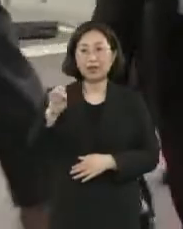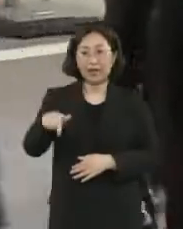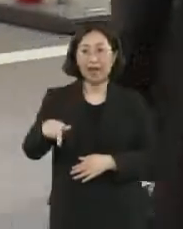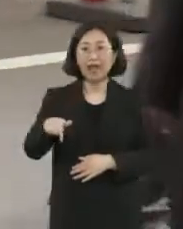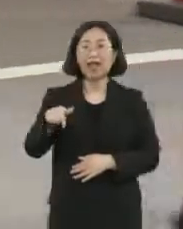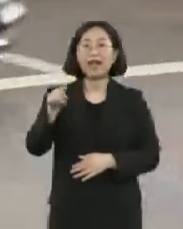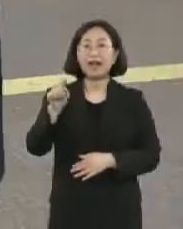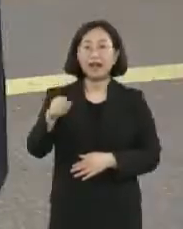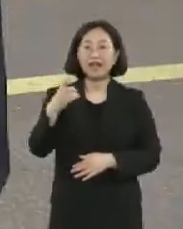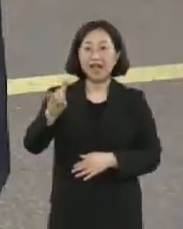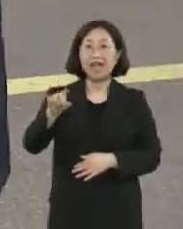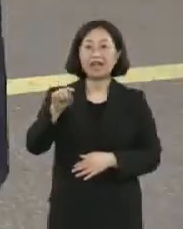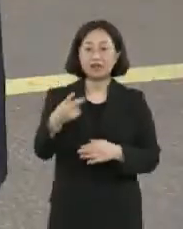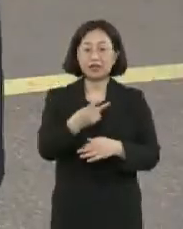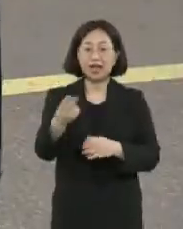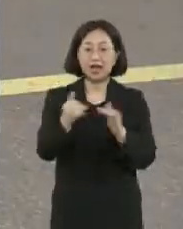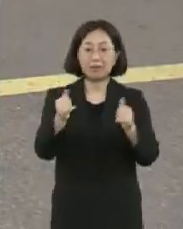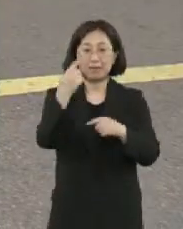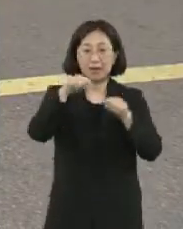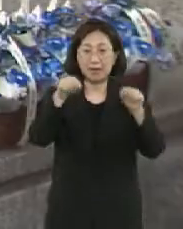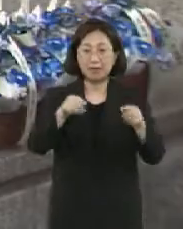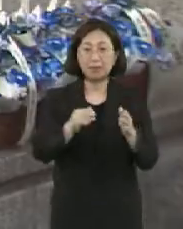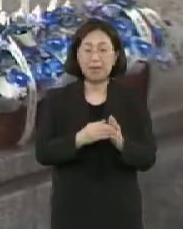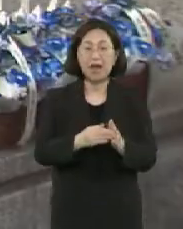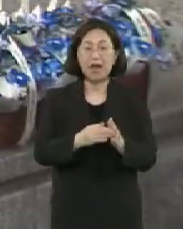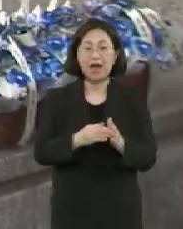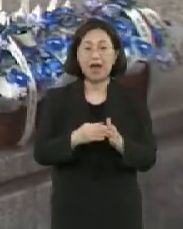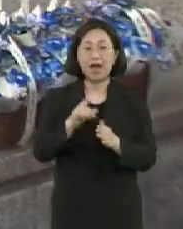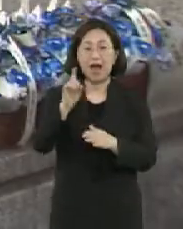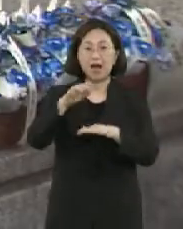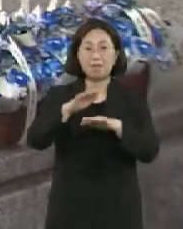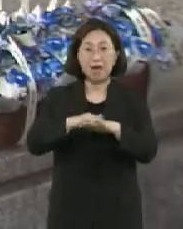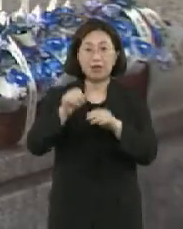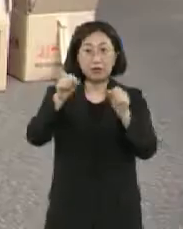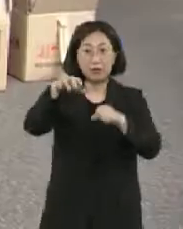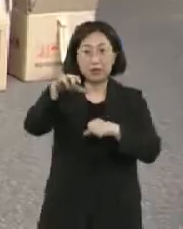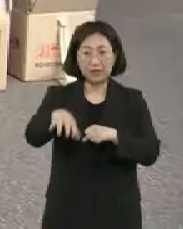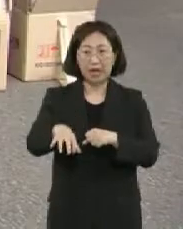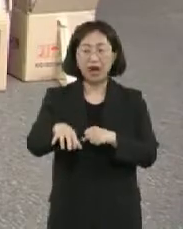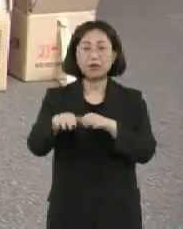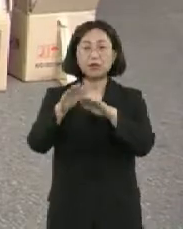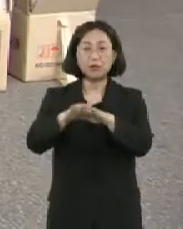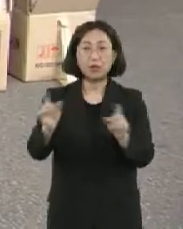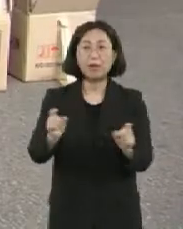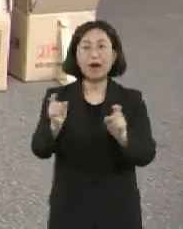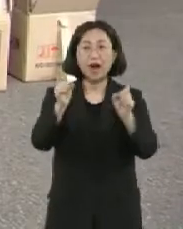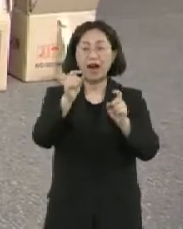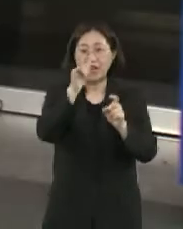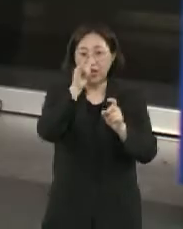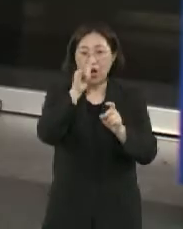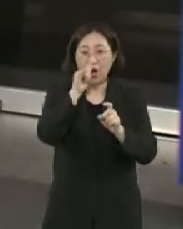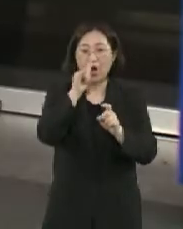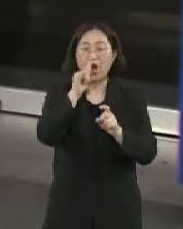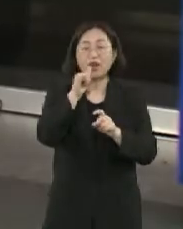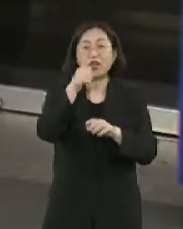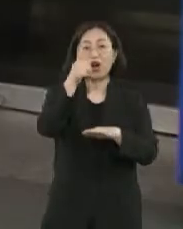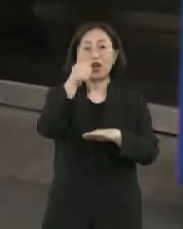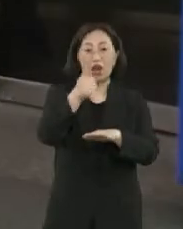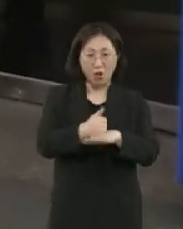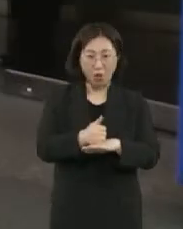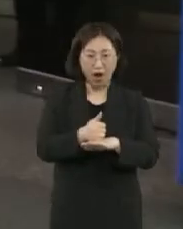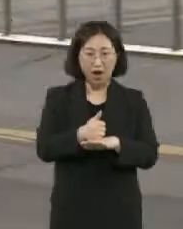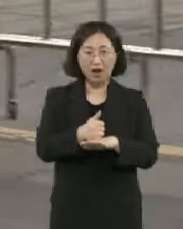응했습니다 1반 운동장 철거를 놓고 공천 갈등이 수면 위로 떠오른 상황에서 공천 결과가 주목됩니다